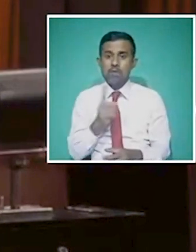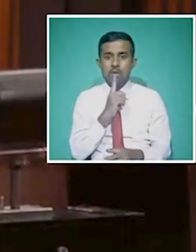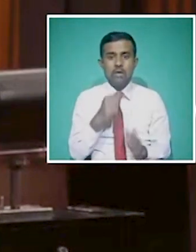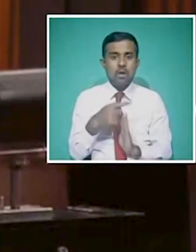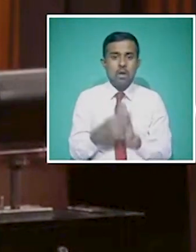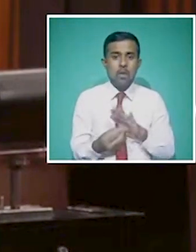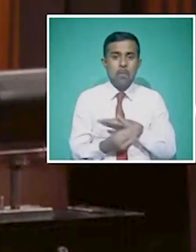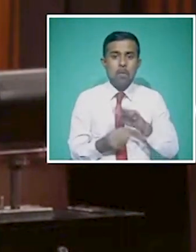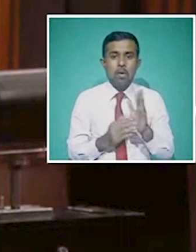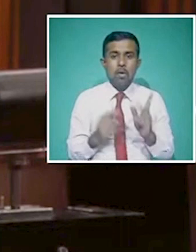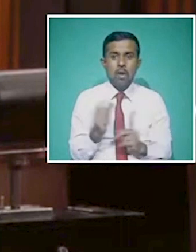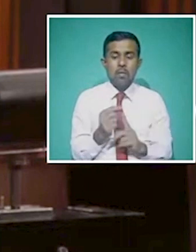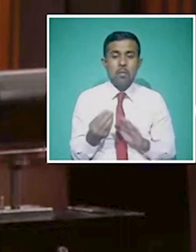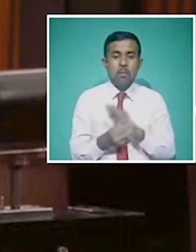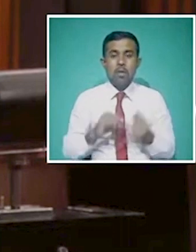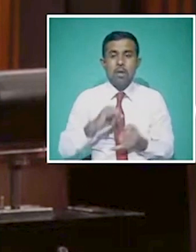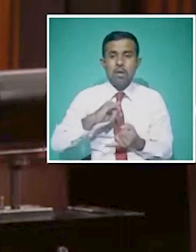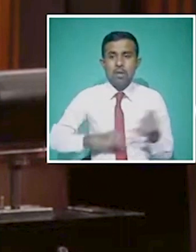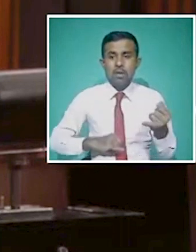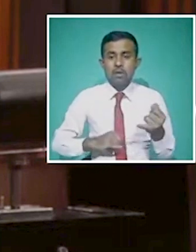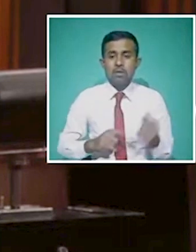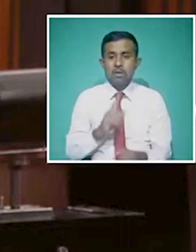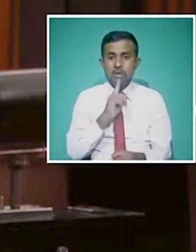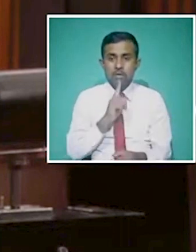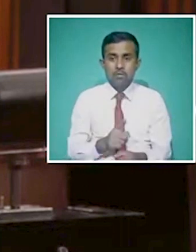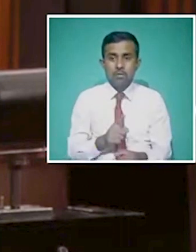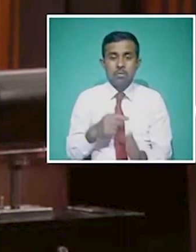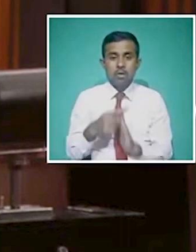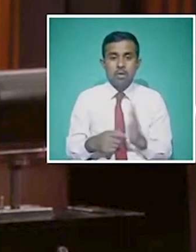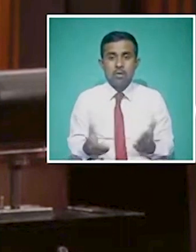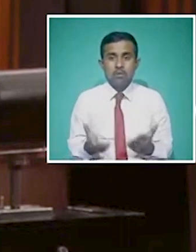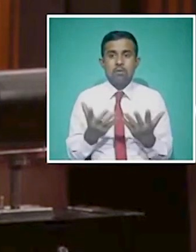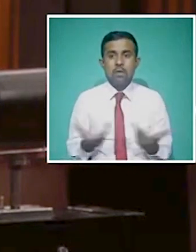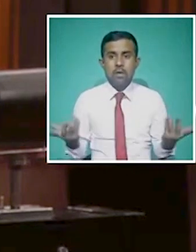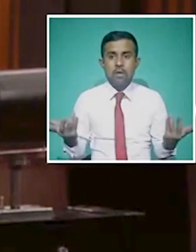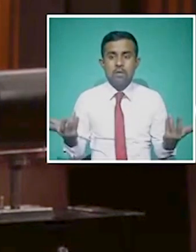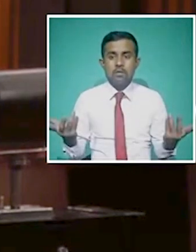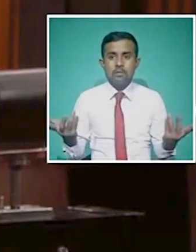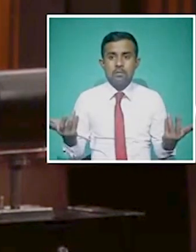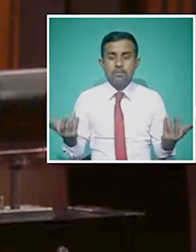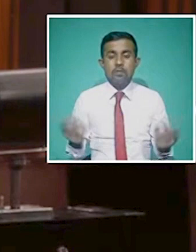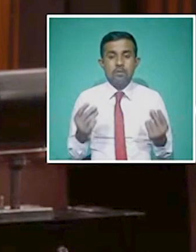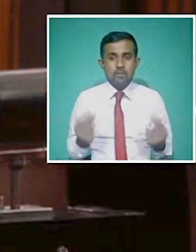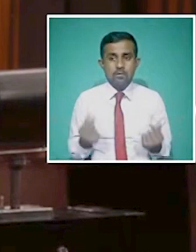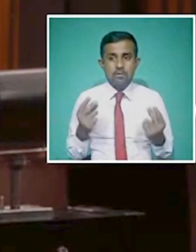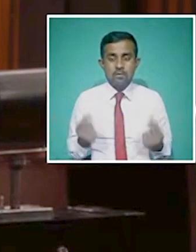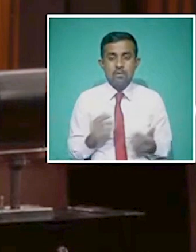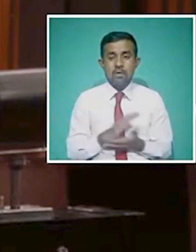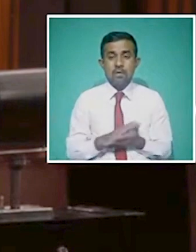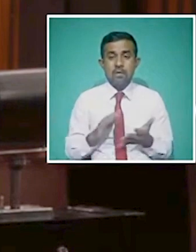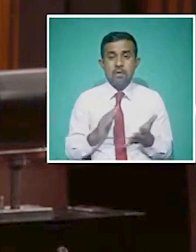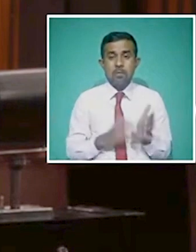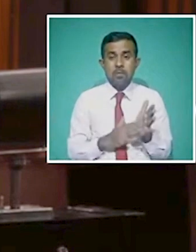ලංකාවේ පරිසර අමාත්‍යාංශයේ පරිසර ලේකම්තුමාගේ නියෝගයක්වත් මේ රටේ ක්‍රියාත්මක වෙන්නේ නැහැ කියලා. ඉතින් වහාම මේ HMS මන්ජුල